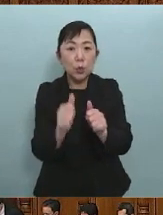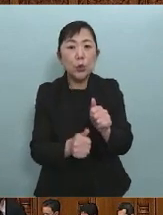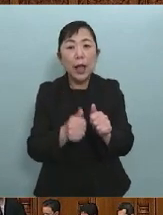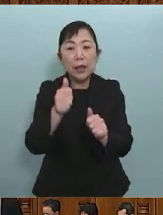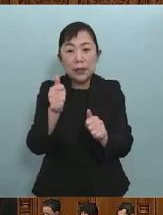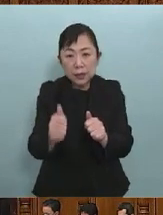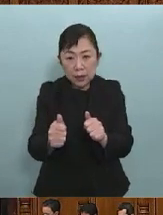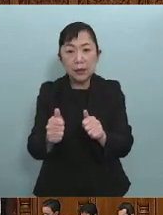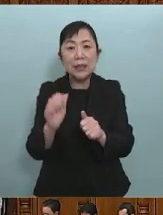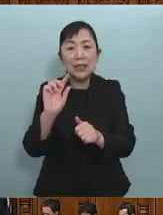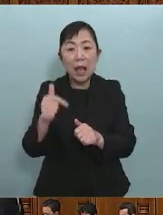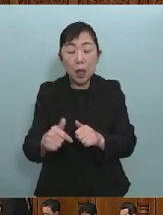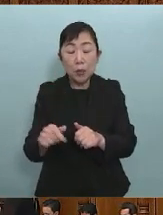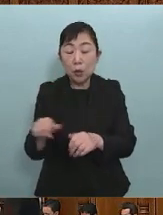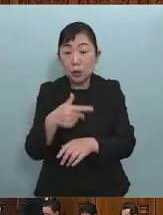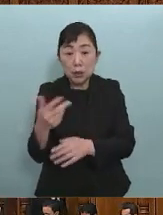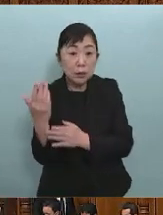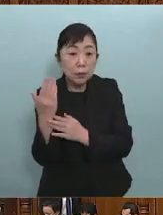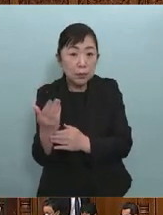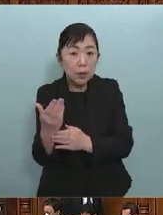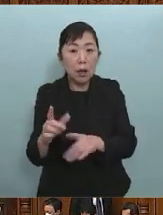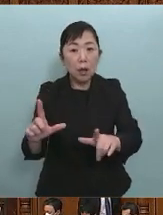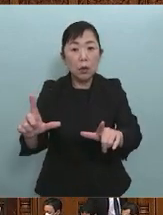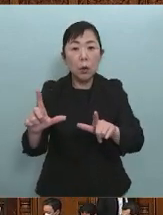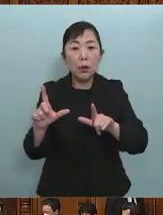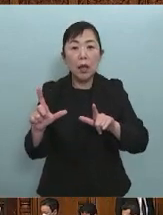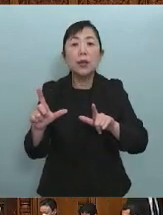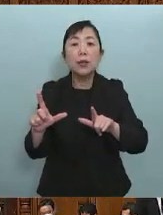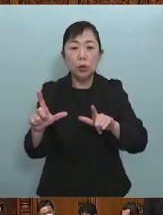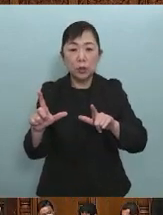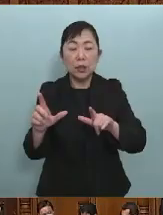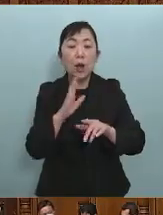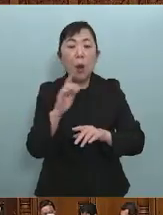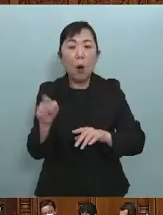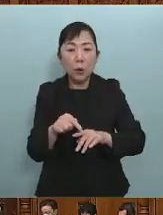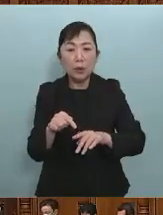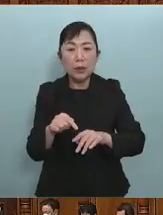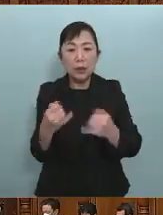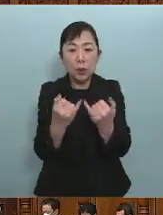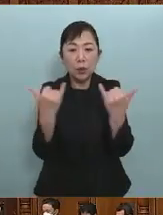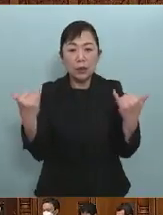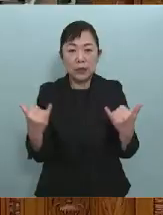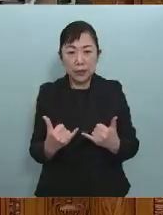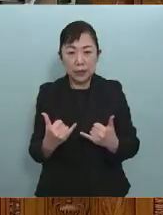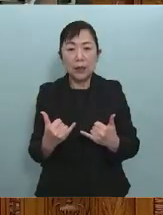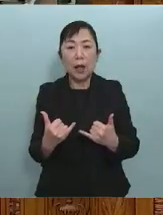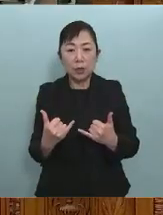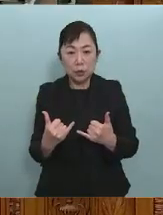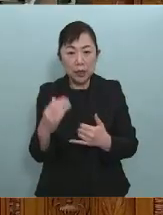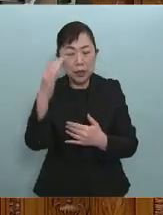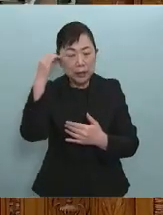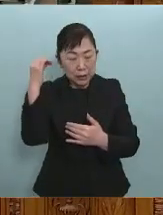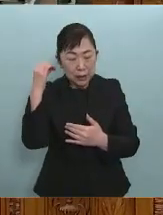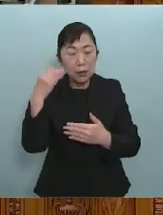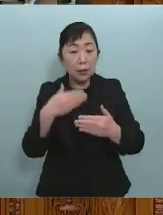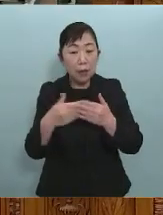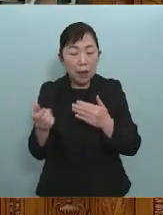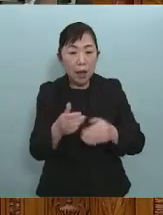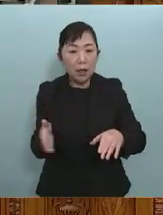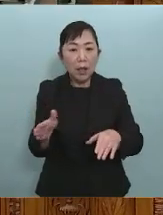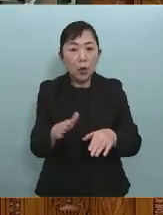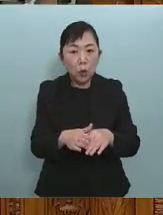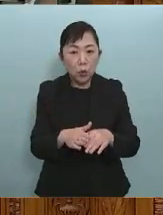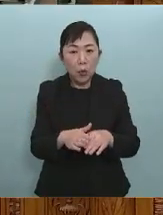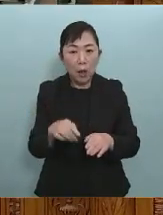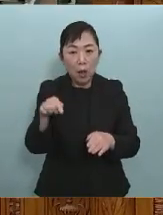ついてお尋ねした際答弁の中に総理は本人の人格識権を踏まえ適材適所の